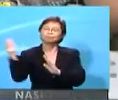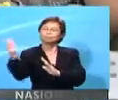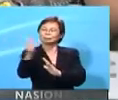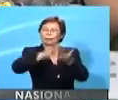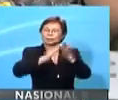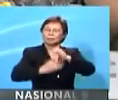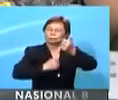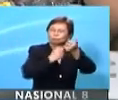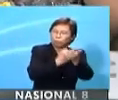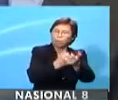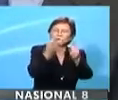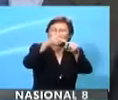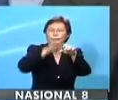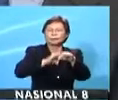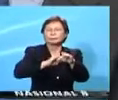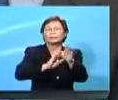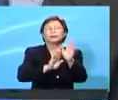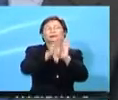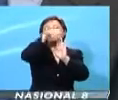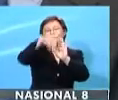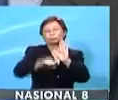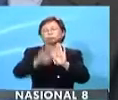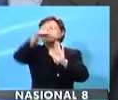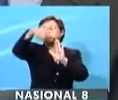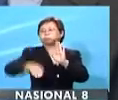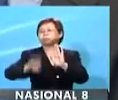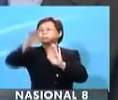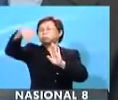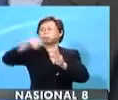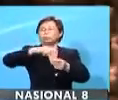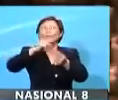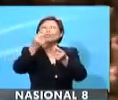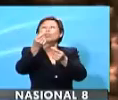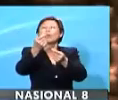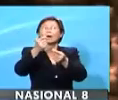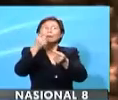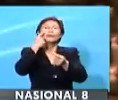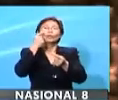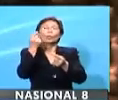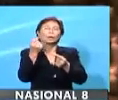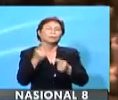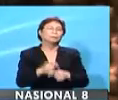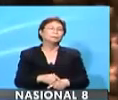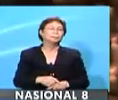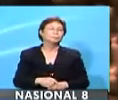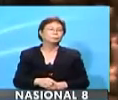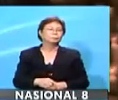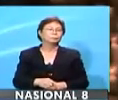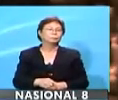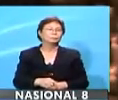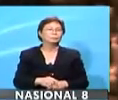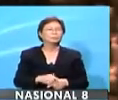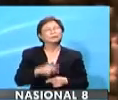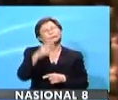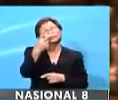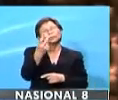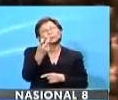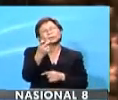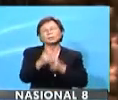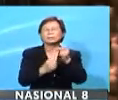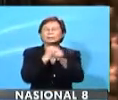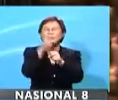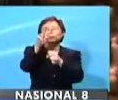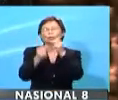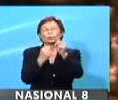faktor penyumbang kepada naik turun mendadak pertukaran mata wang. For the last 20 years, for the last two decades, most